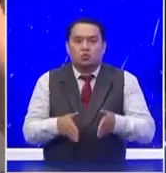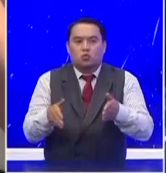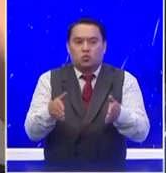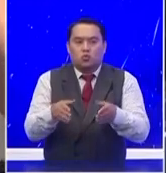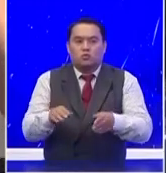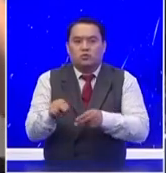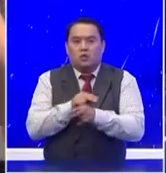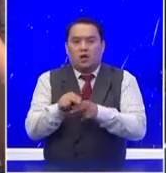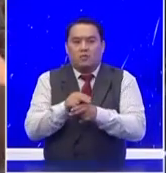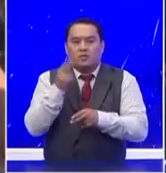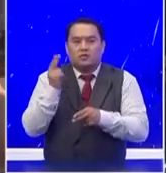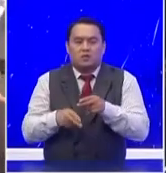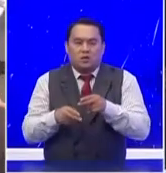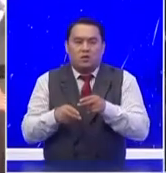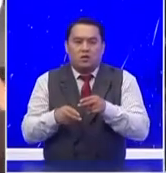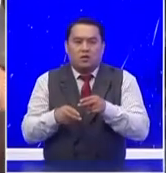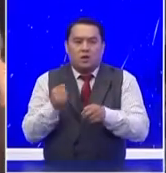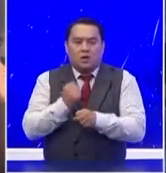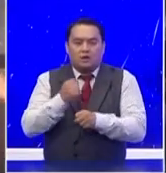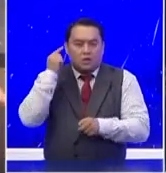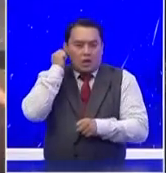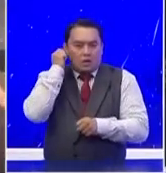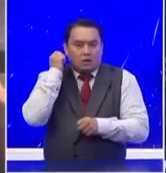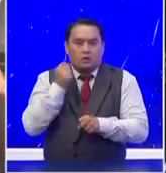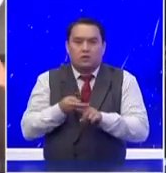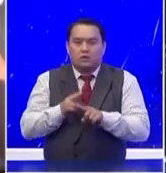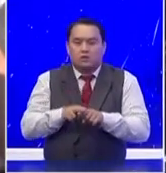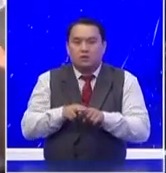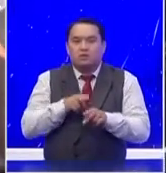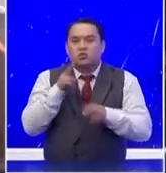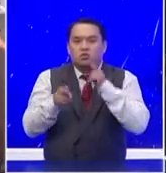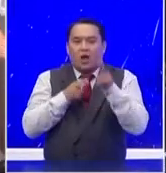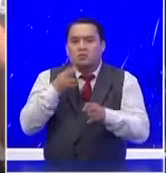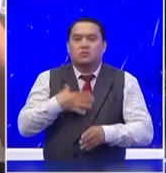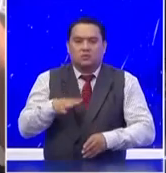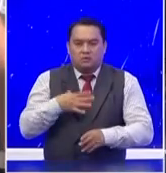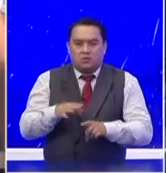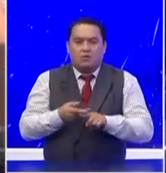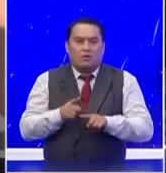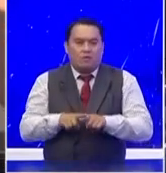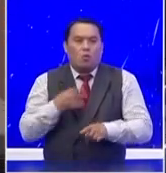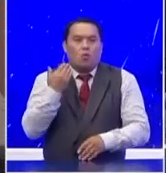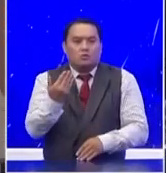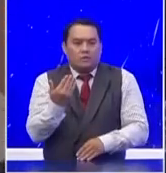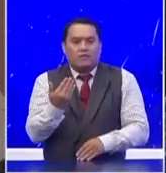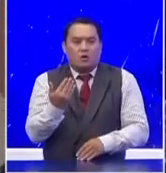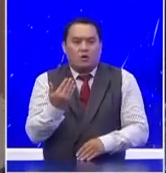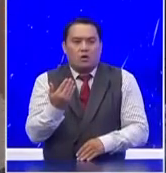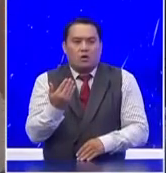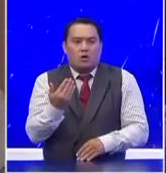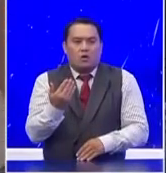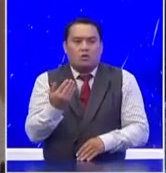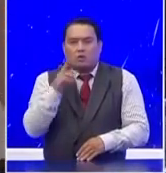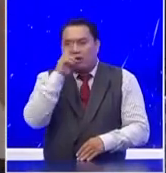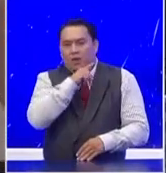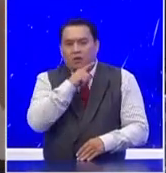шүкір. Мына істелген іске қазақ айтады ғой, сыншыл көп дейді. Ал сырттан ғой бірдеңе жасап қойса, ой, мына жерді ана